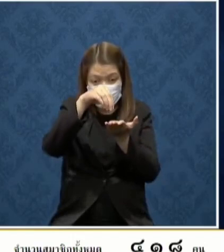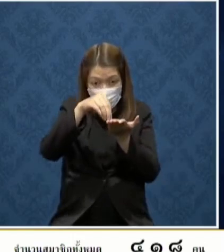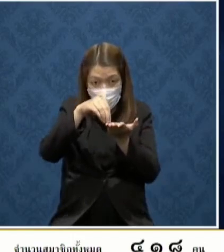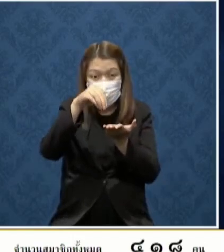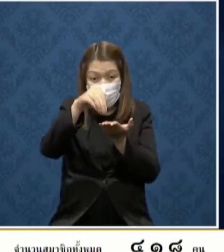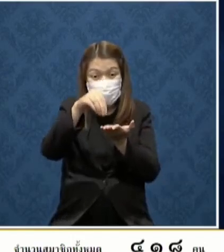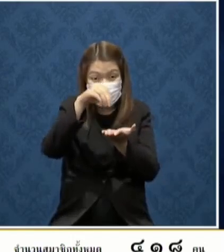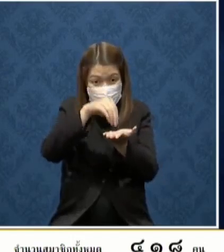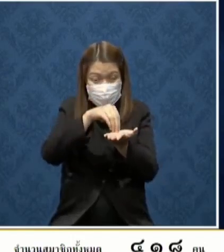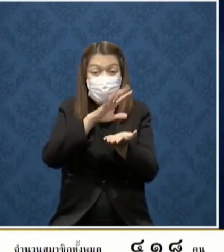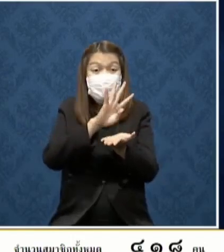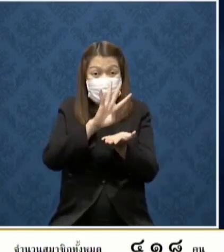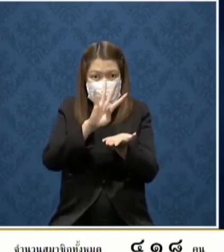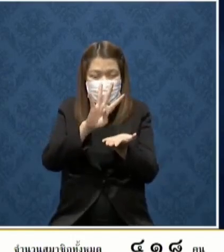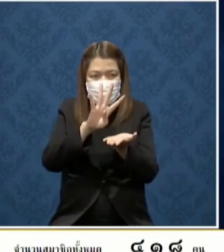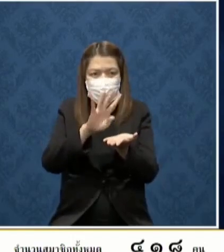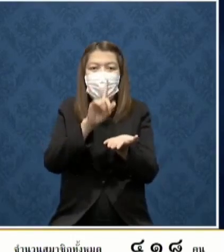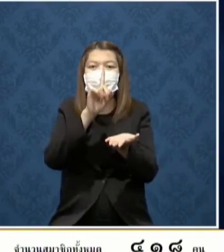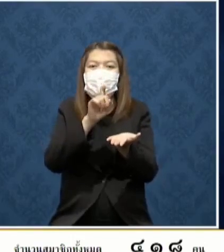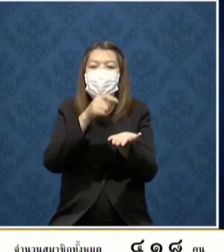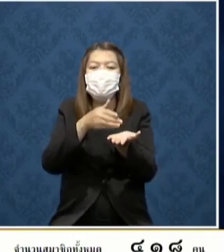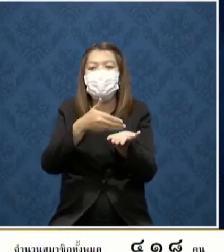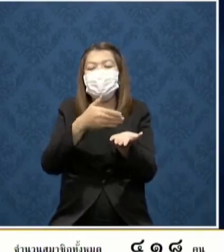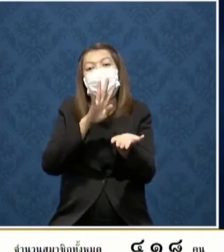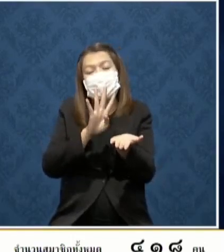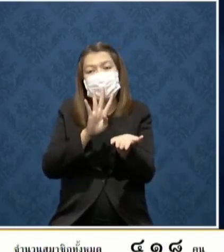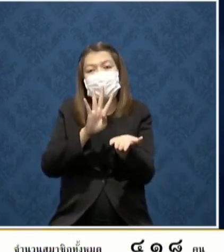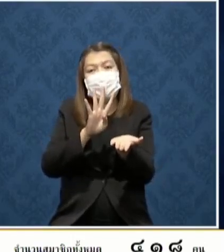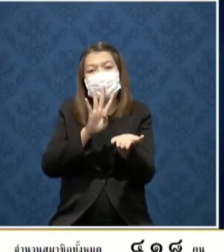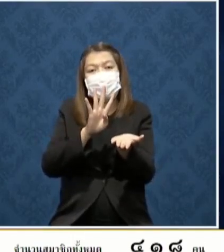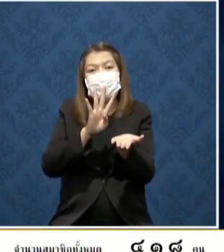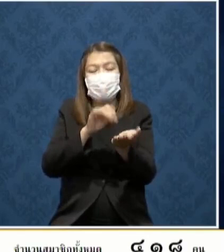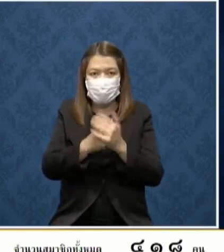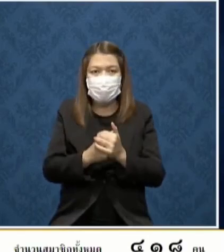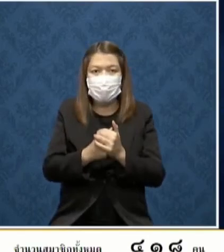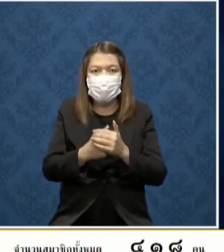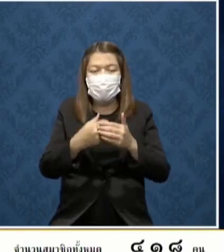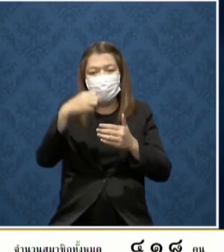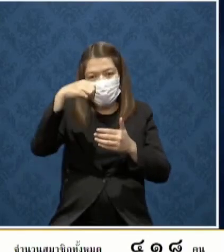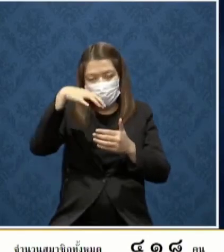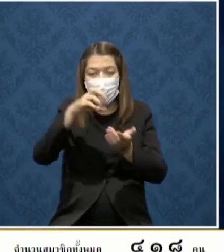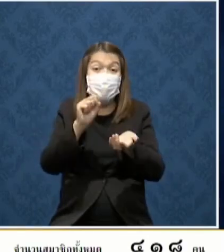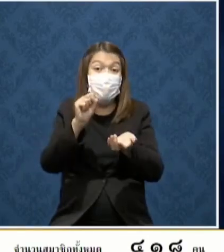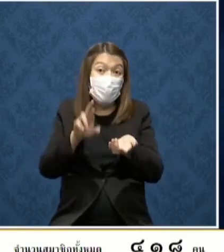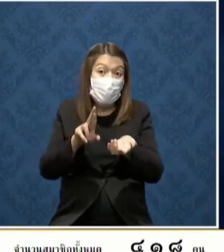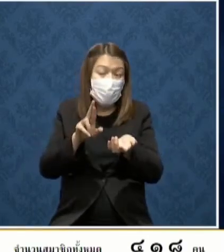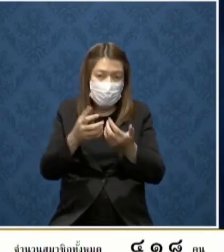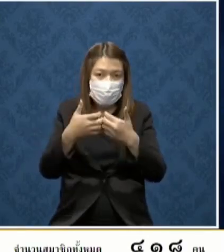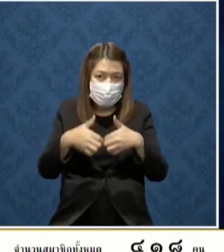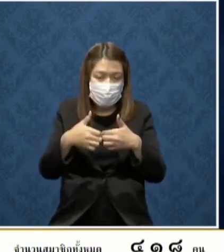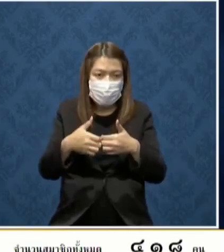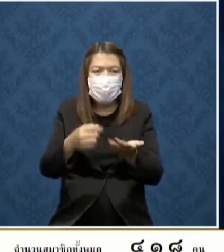ถึงหมายเลข 4ตัวที่เสีย คอตัวที่หมายเลขสี่ TravisBooksคือ็นเครื่ไฟฟ้าสำรองไ